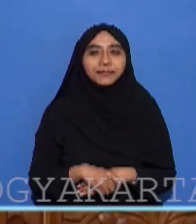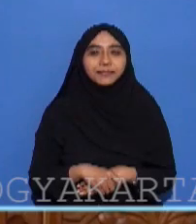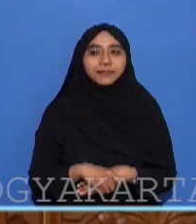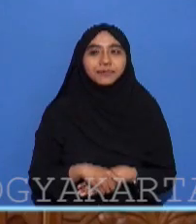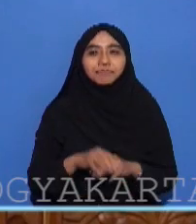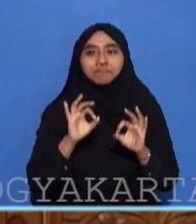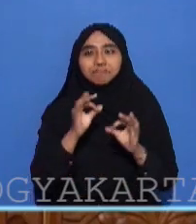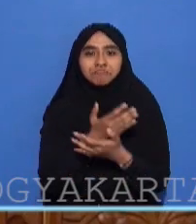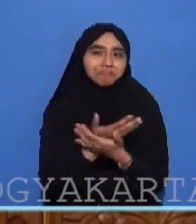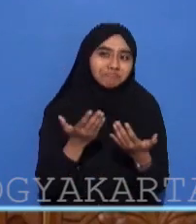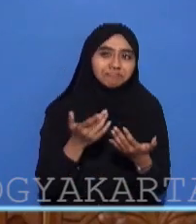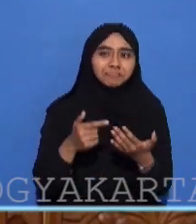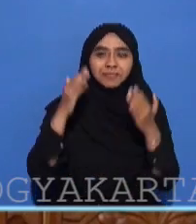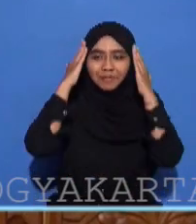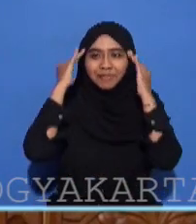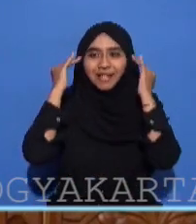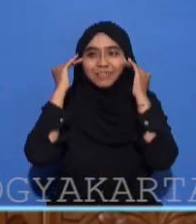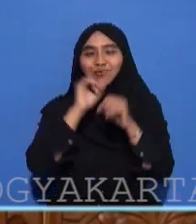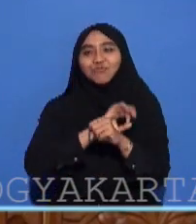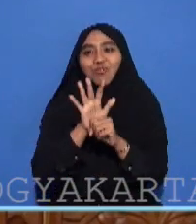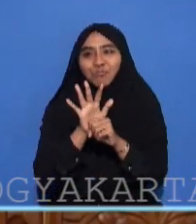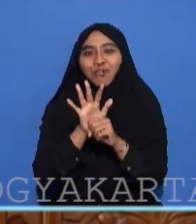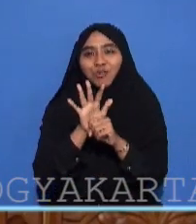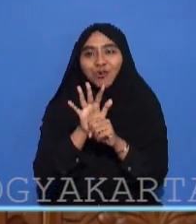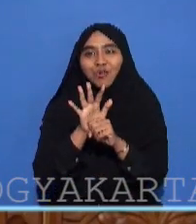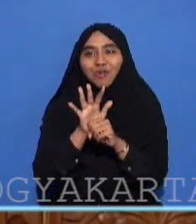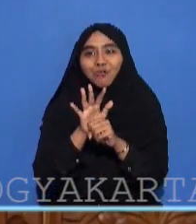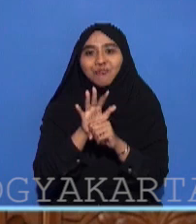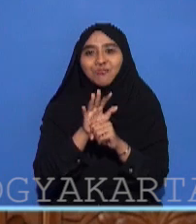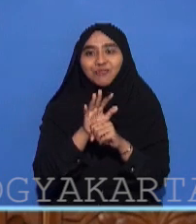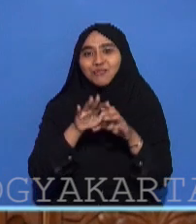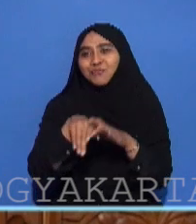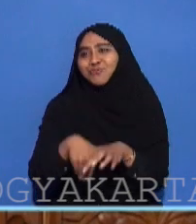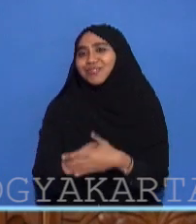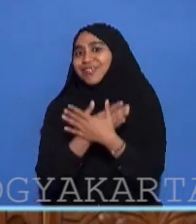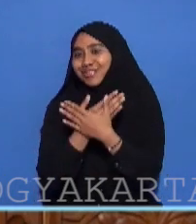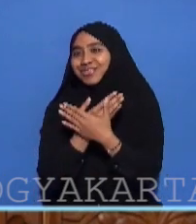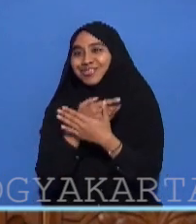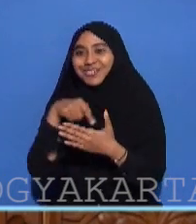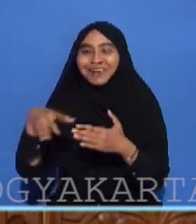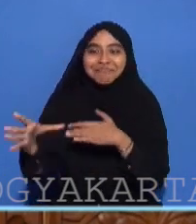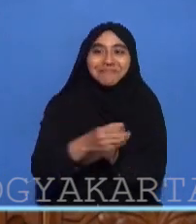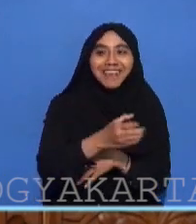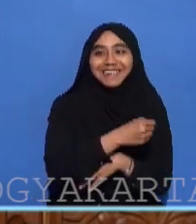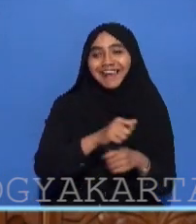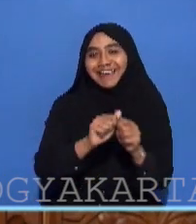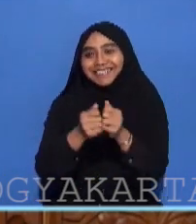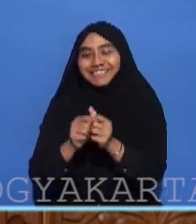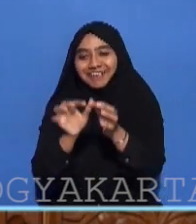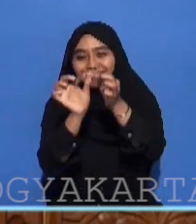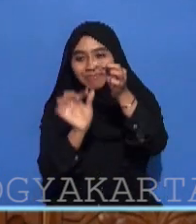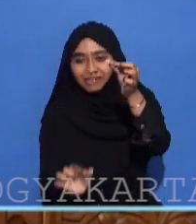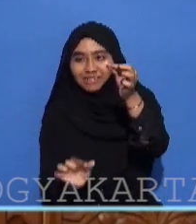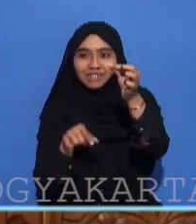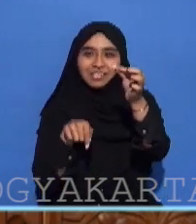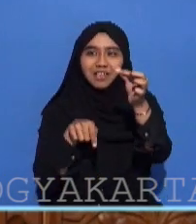Pamirsa, kadang tani ing Gunung Kidul yang wedal sak menika nembe panen kacang proweh utawi kacang bayung menapa malih ing pekenan